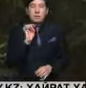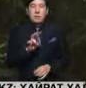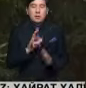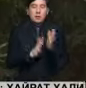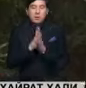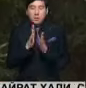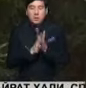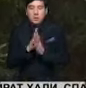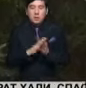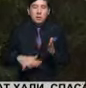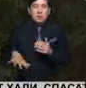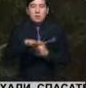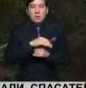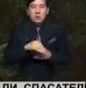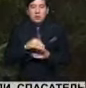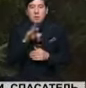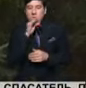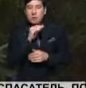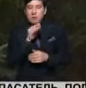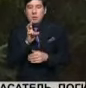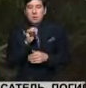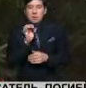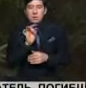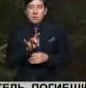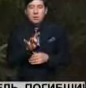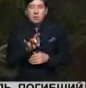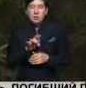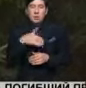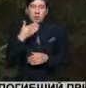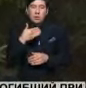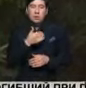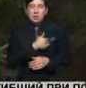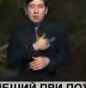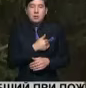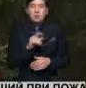те задолженности, которые имеют. И для сравнения хочу сказать, что если сегодня